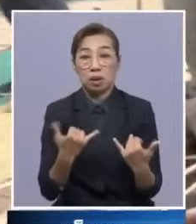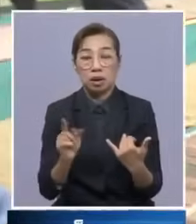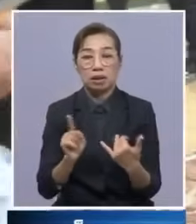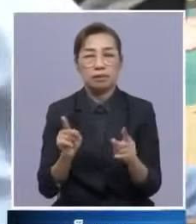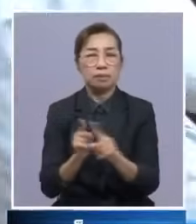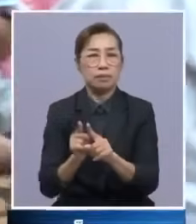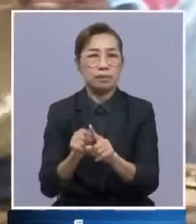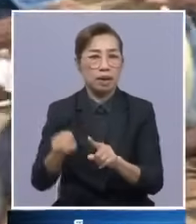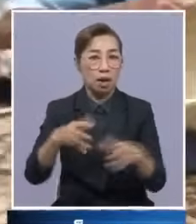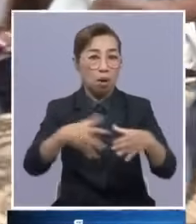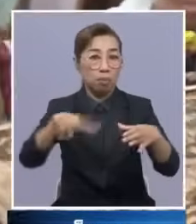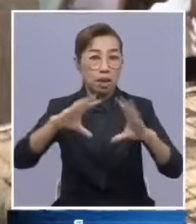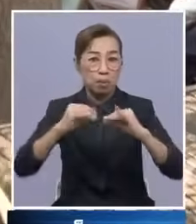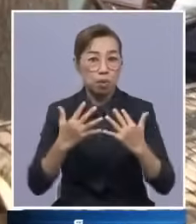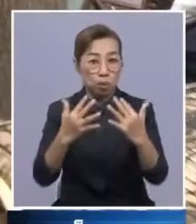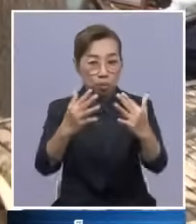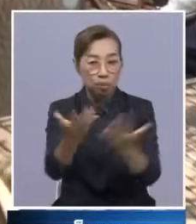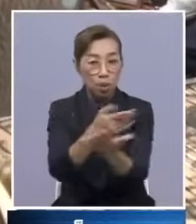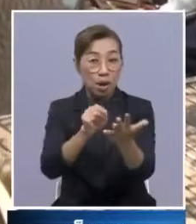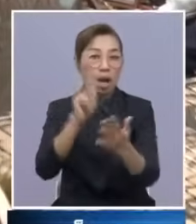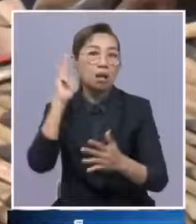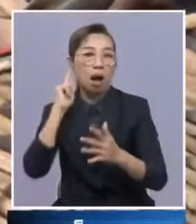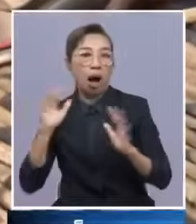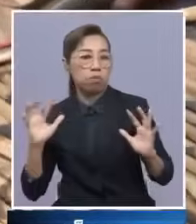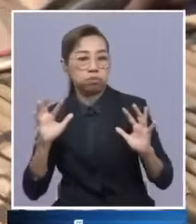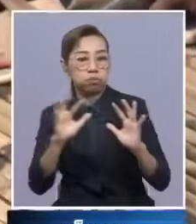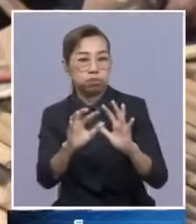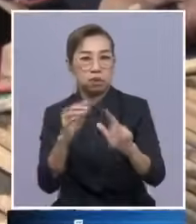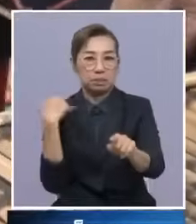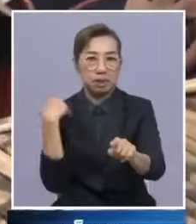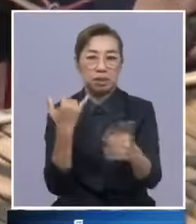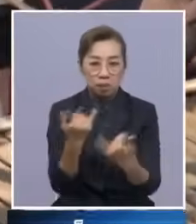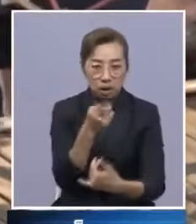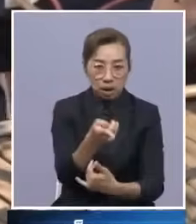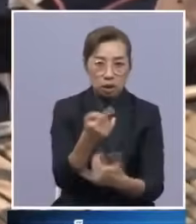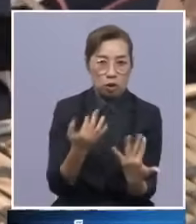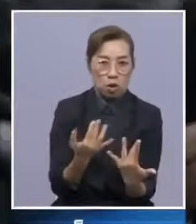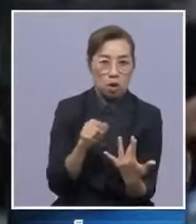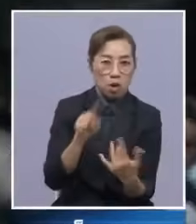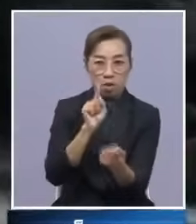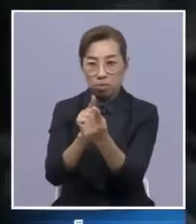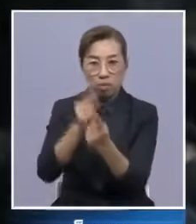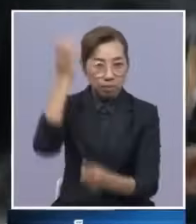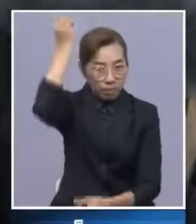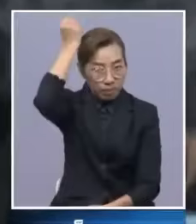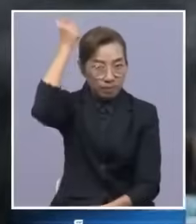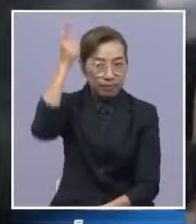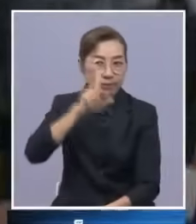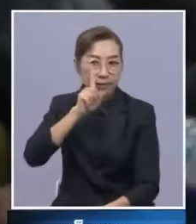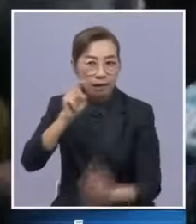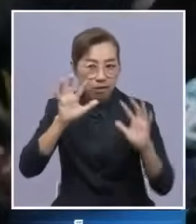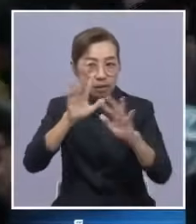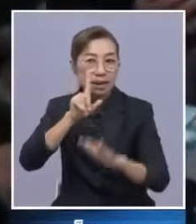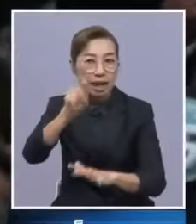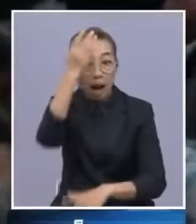แน่นอนงานสัมมนาของพรรคเพื่อไทยนักข่าวไปกันเยอะเลยน ะ แล้วแน่นอนค่ะวันนี้ต้องไปรอสัมภาษณ์คุณอุ๊งอิ๊งแพทองธารชินวัตรหัวหน้าพรร